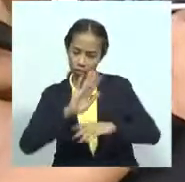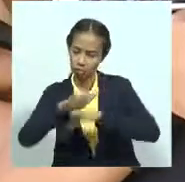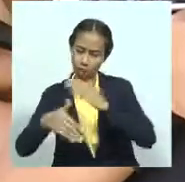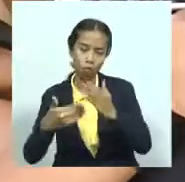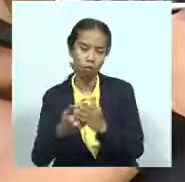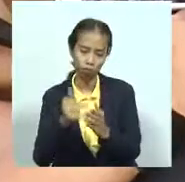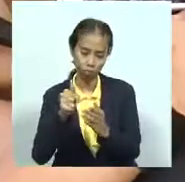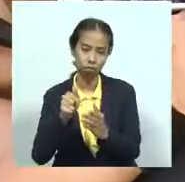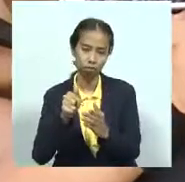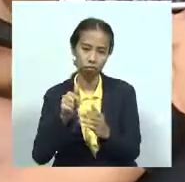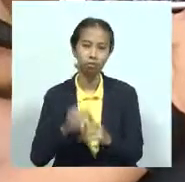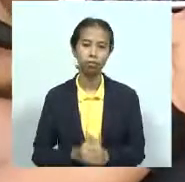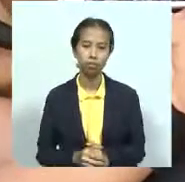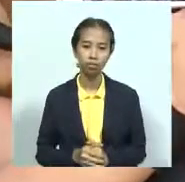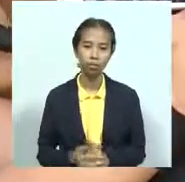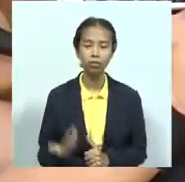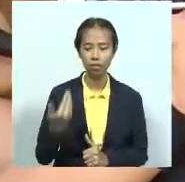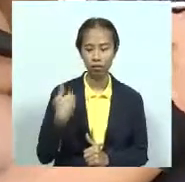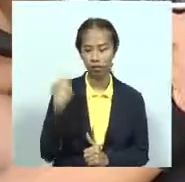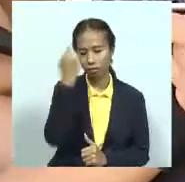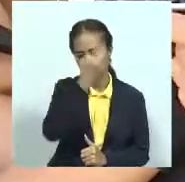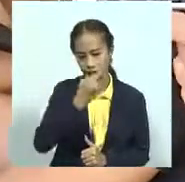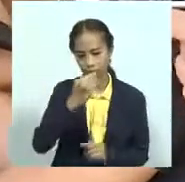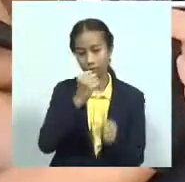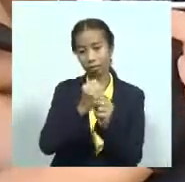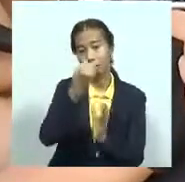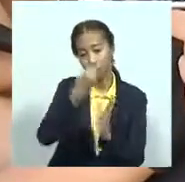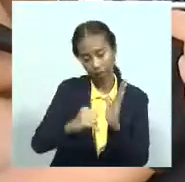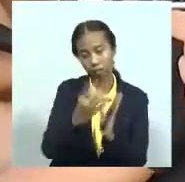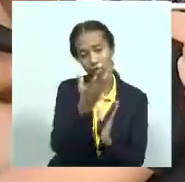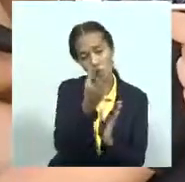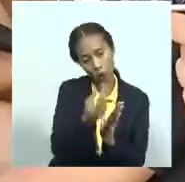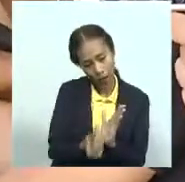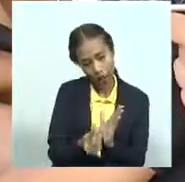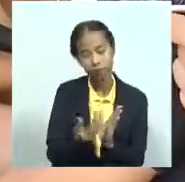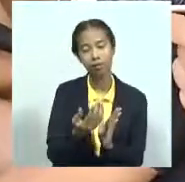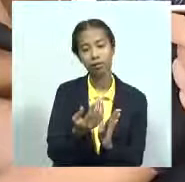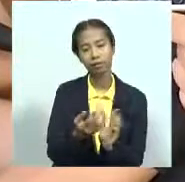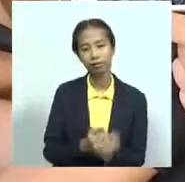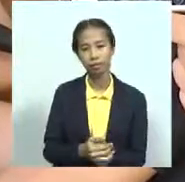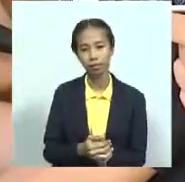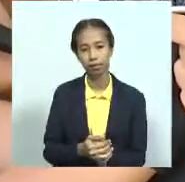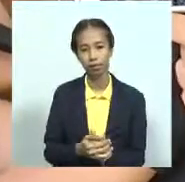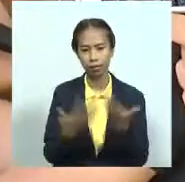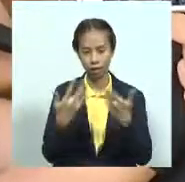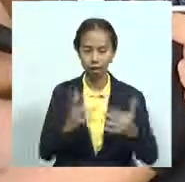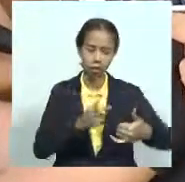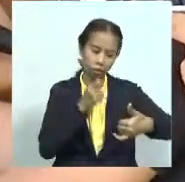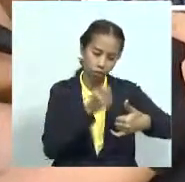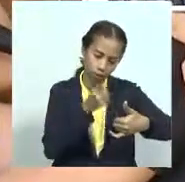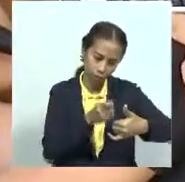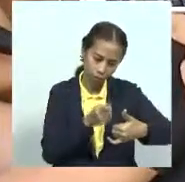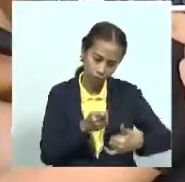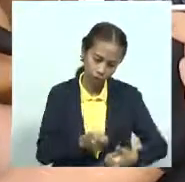าจะมีผู้ที่ร่วมกระทำความผิดเท่าไหร่อย่างไรนะครับแล้วการสอบสวนไปถึง